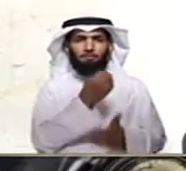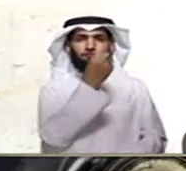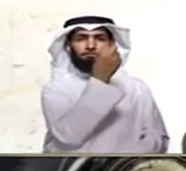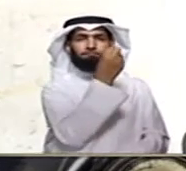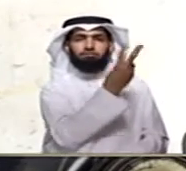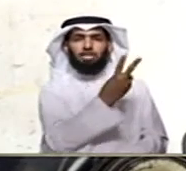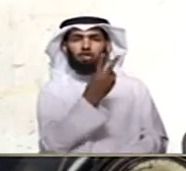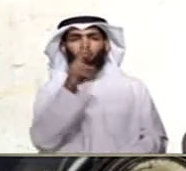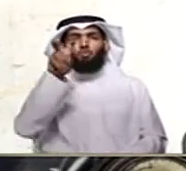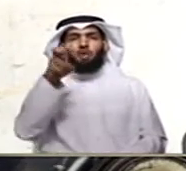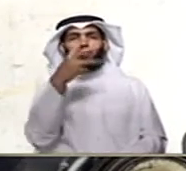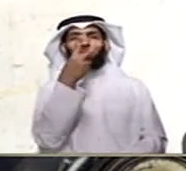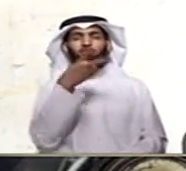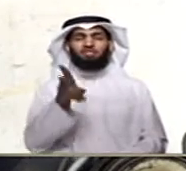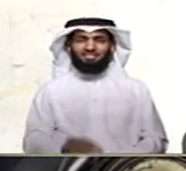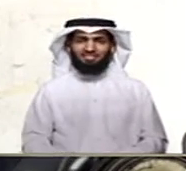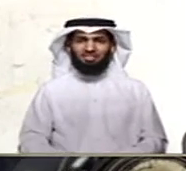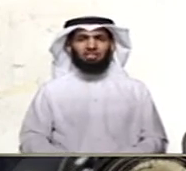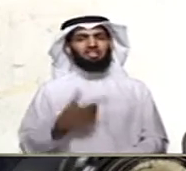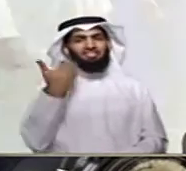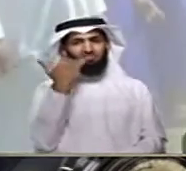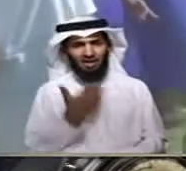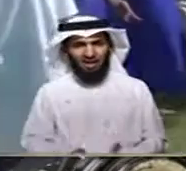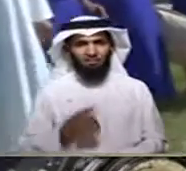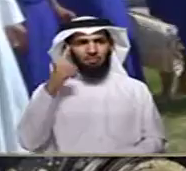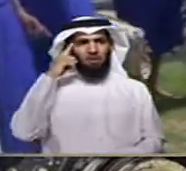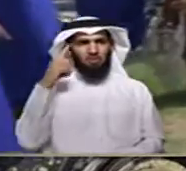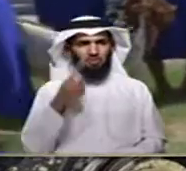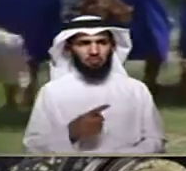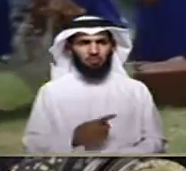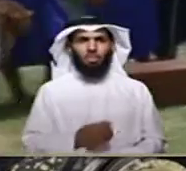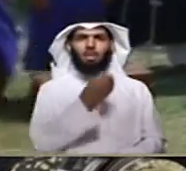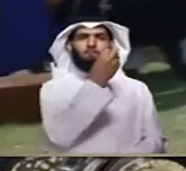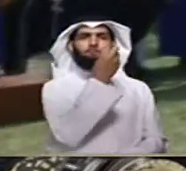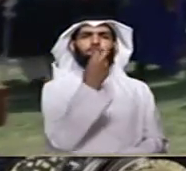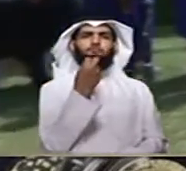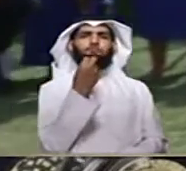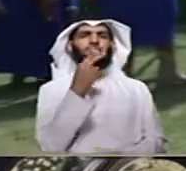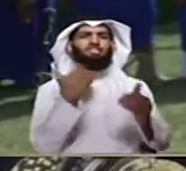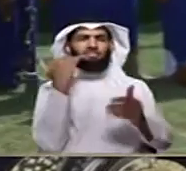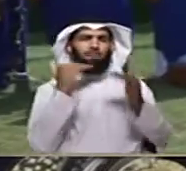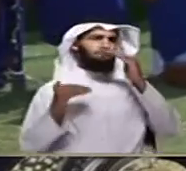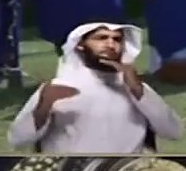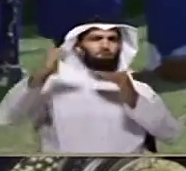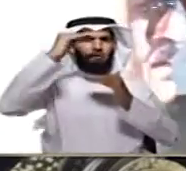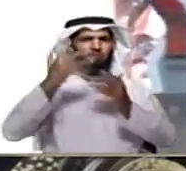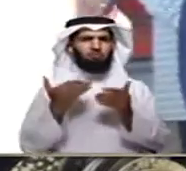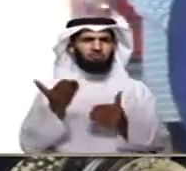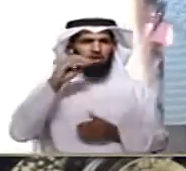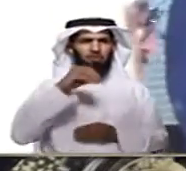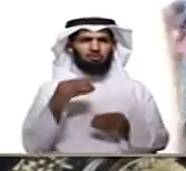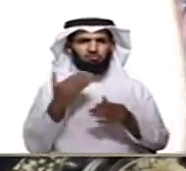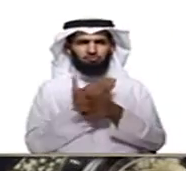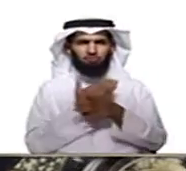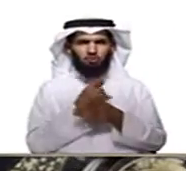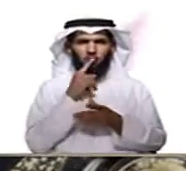مشارك من أبنائنا الشباب والنواخذة والمجادمة. أكثر من 200 شابا يشاركون في هذه الرحلة